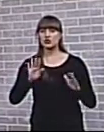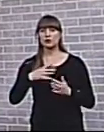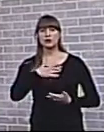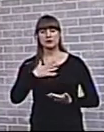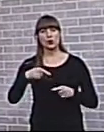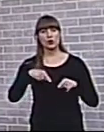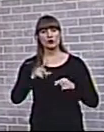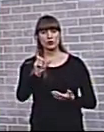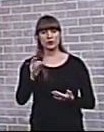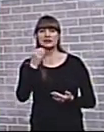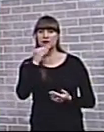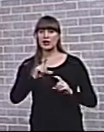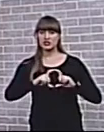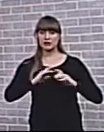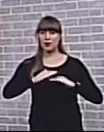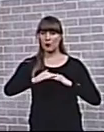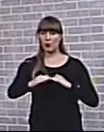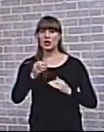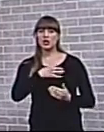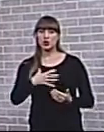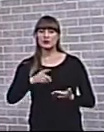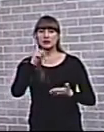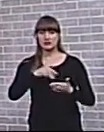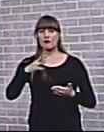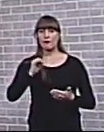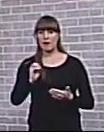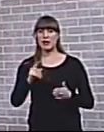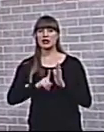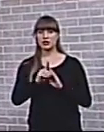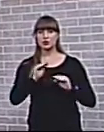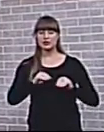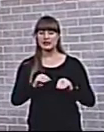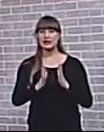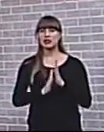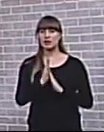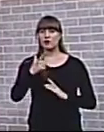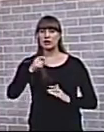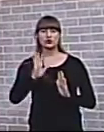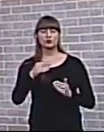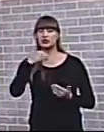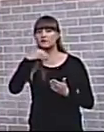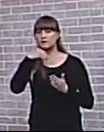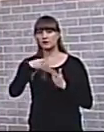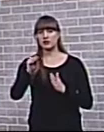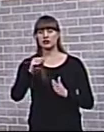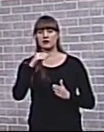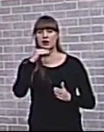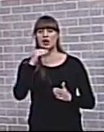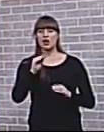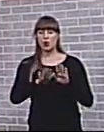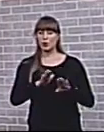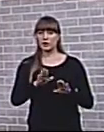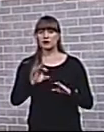беспокоит футболистов качество поля. И губернатор заверил, в мае начнут сеять траву, и газон будет самого высшего уровня. Курбан